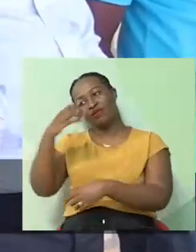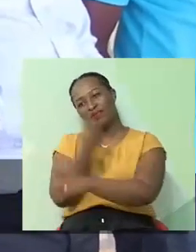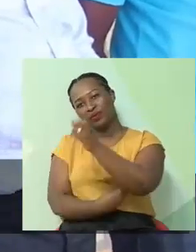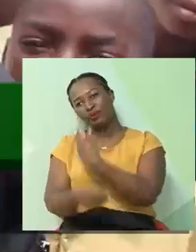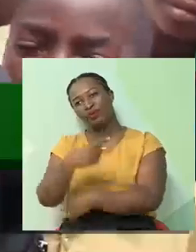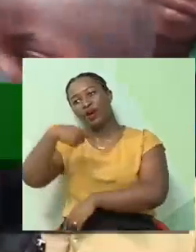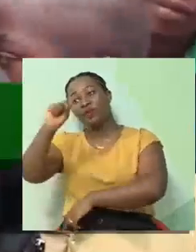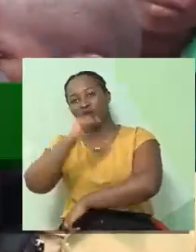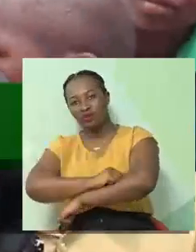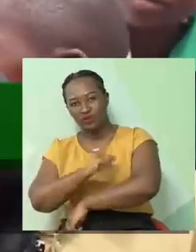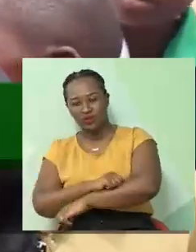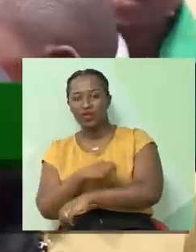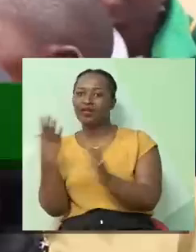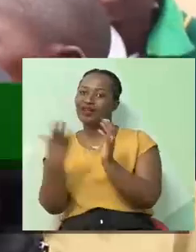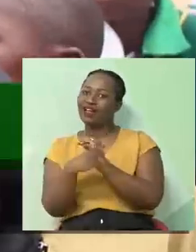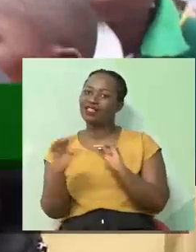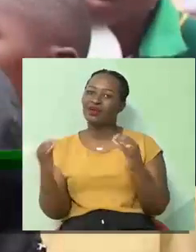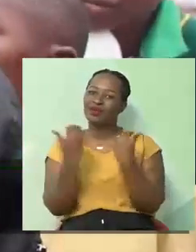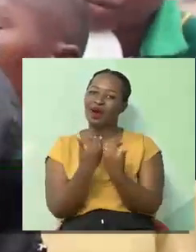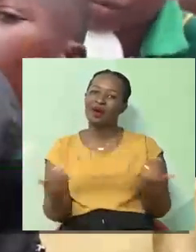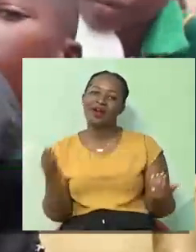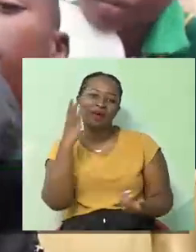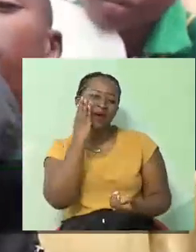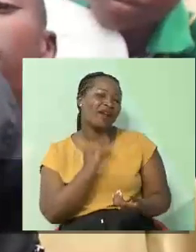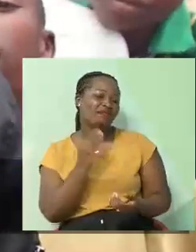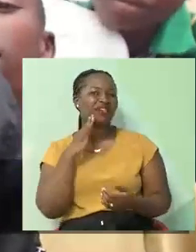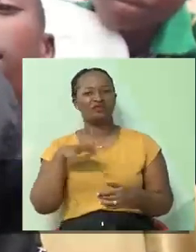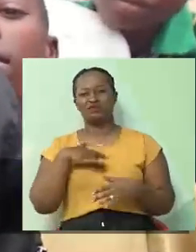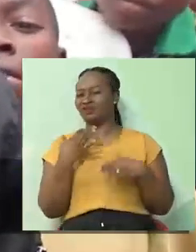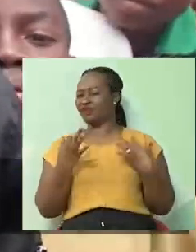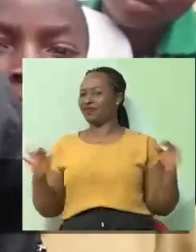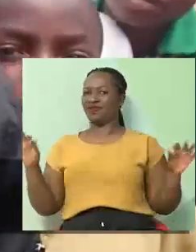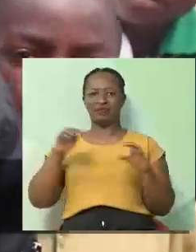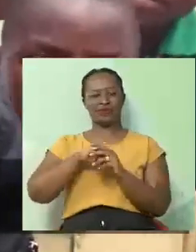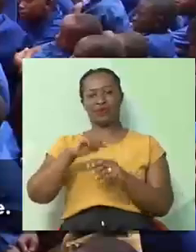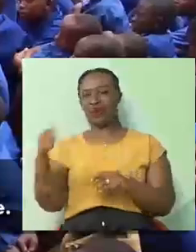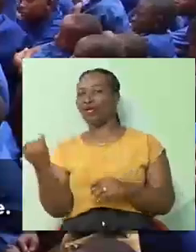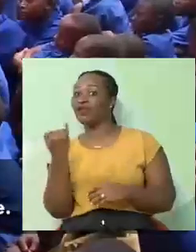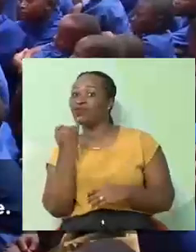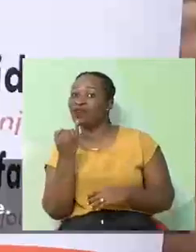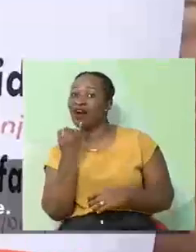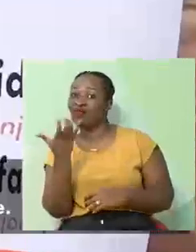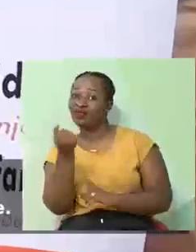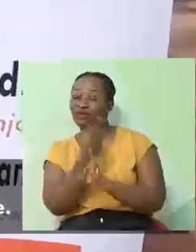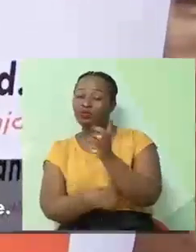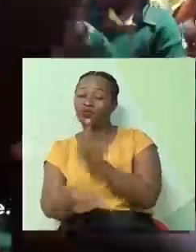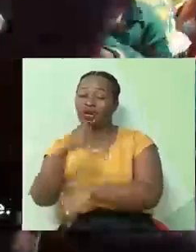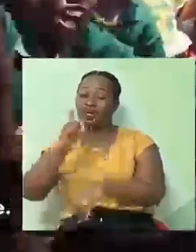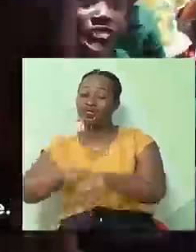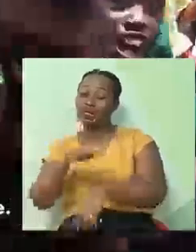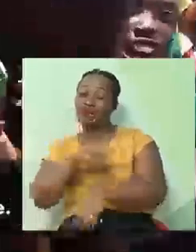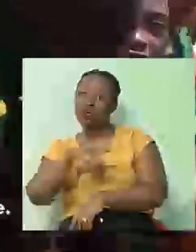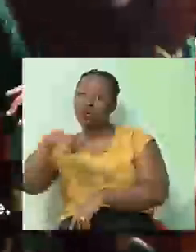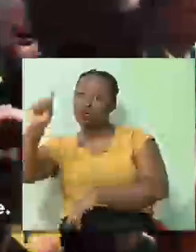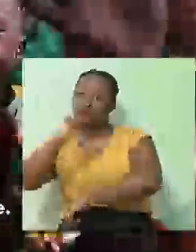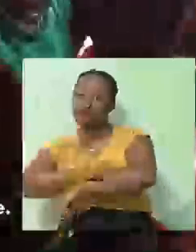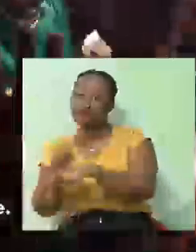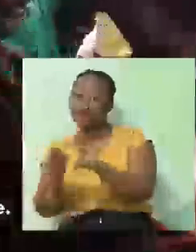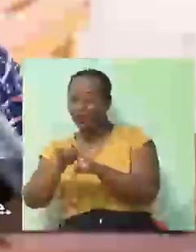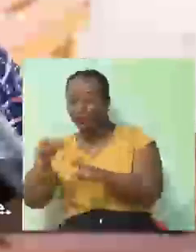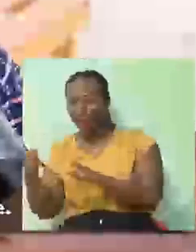kugana ishuri nta kibazo dufite abana baramenyereye barisanzuye mu bandi umwana ufite ubumuga yahawe amahirwe yo kwiga